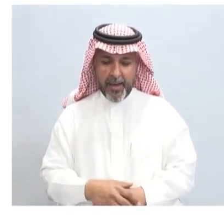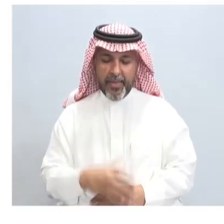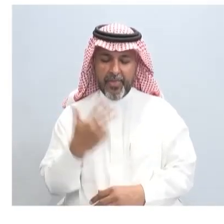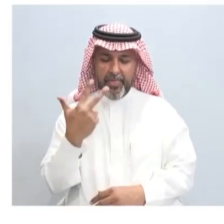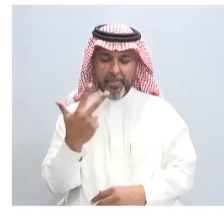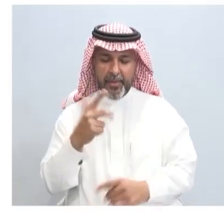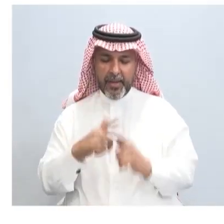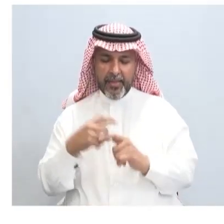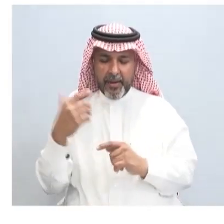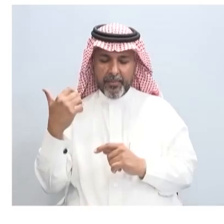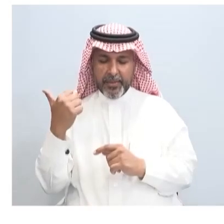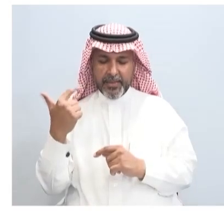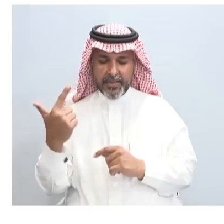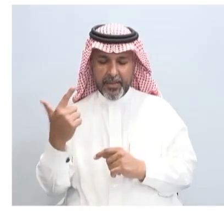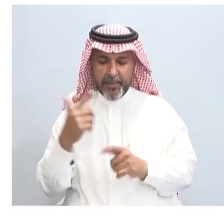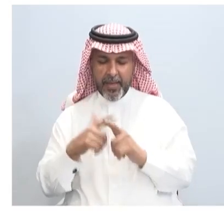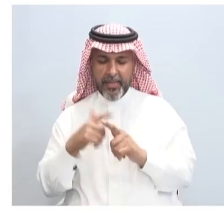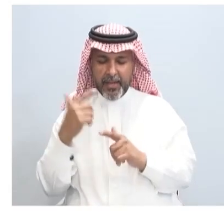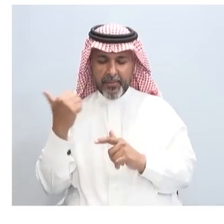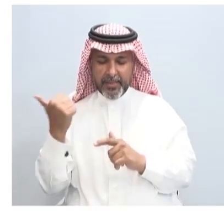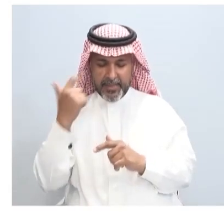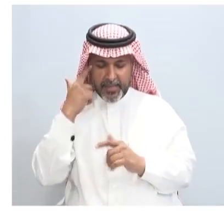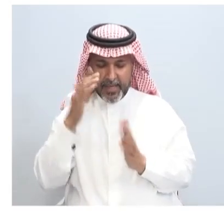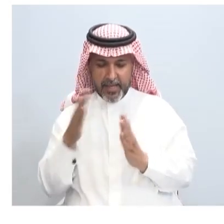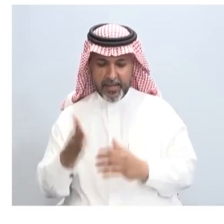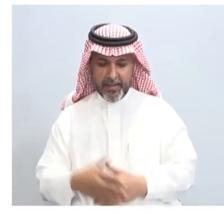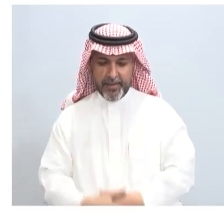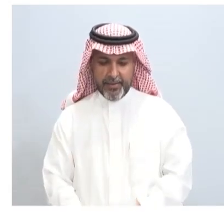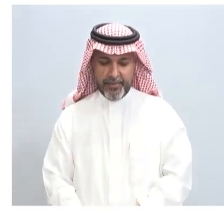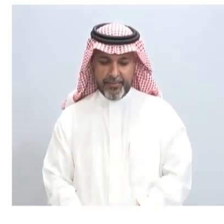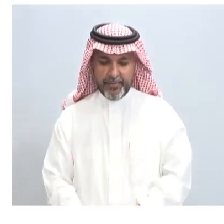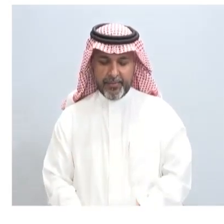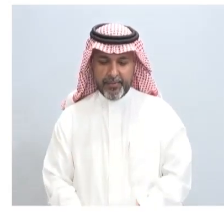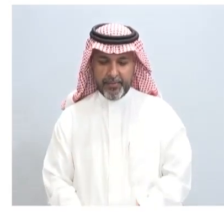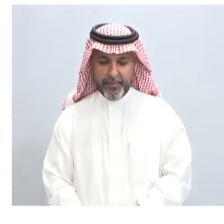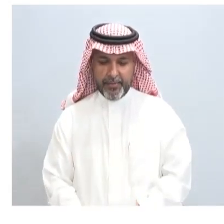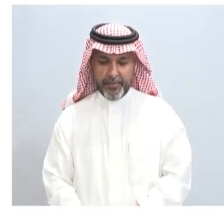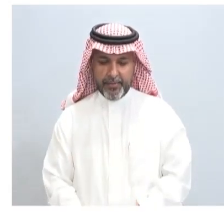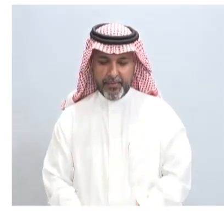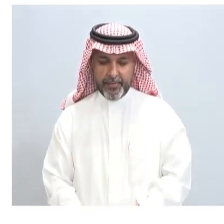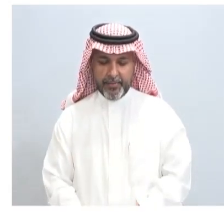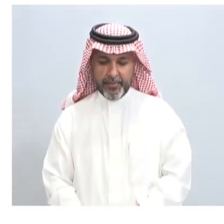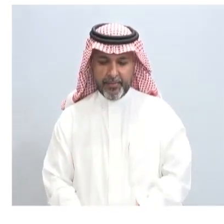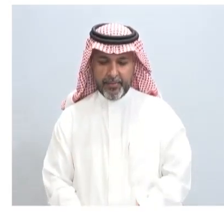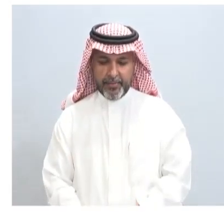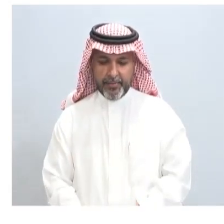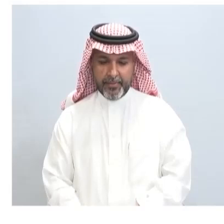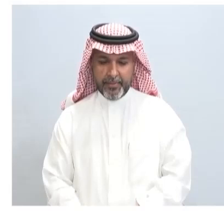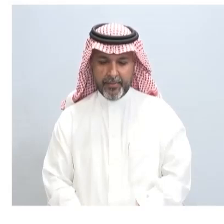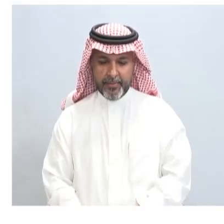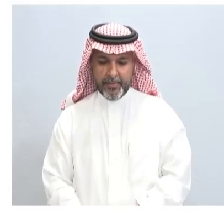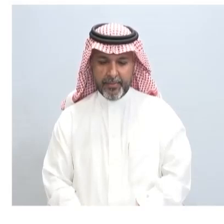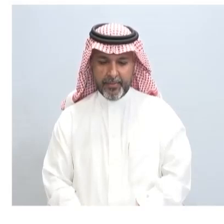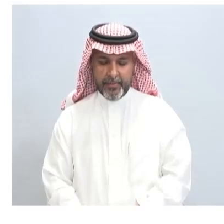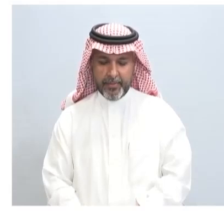7 في 6 يعني بهذه الصوره وتحسب الناتج فبالتالي هذا دائما يكون عدد العناصر اللي